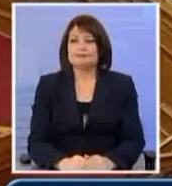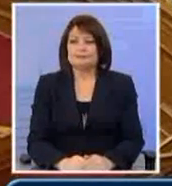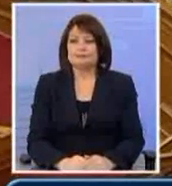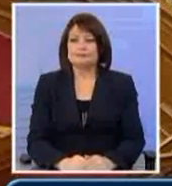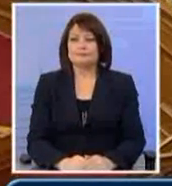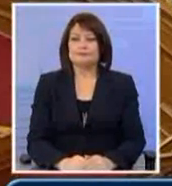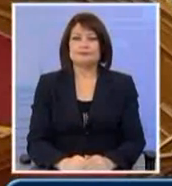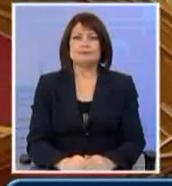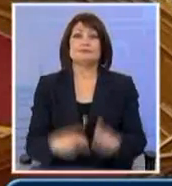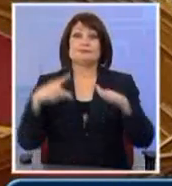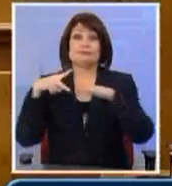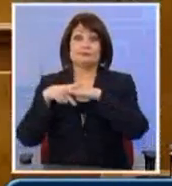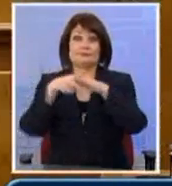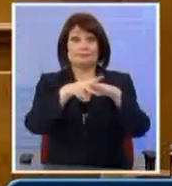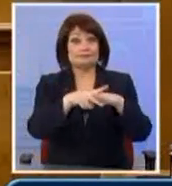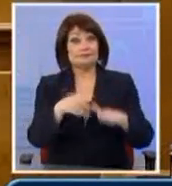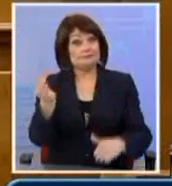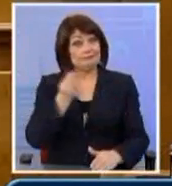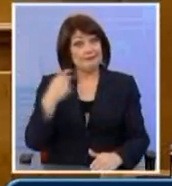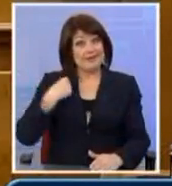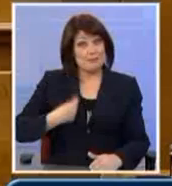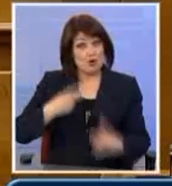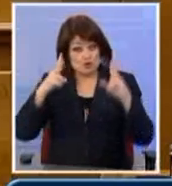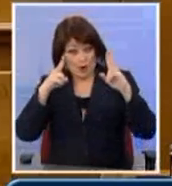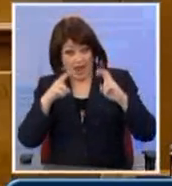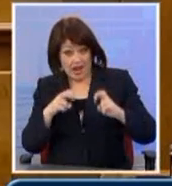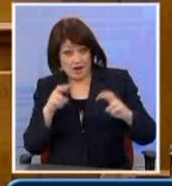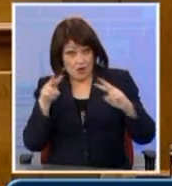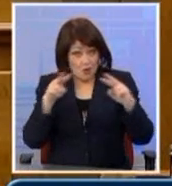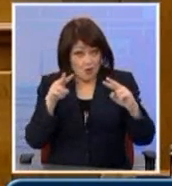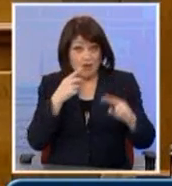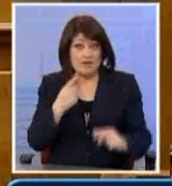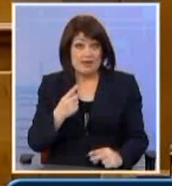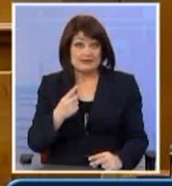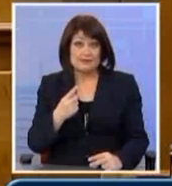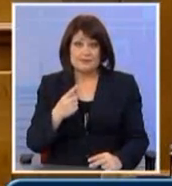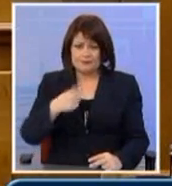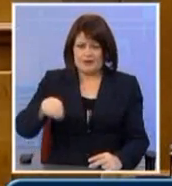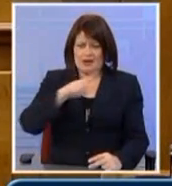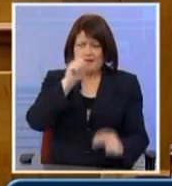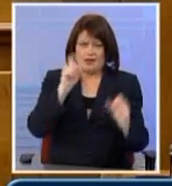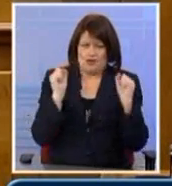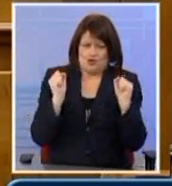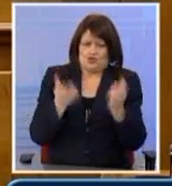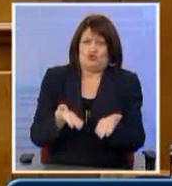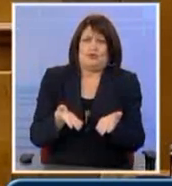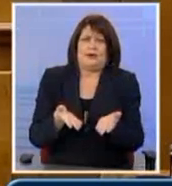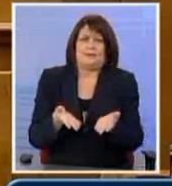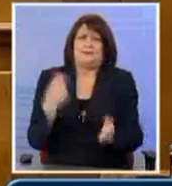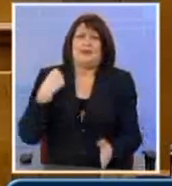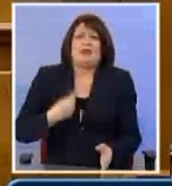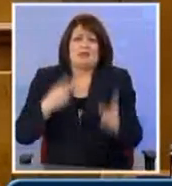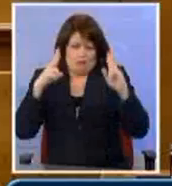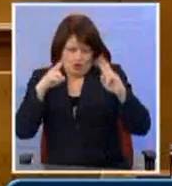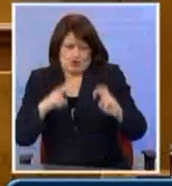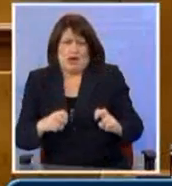Θα θέσετε τις τράπεζες υπό δημόσιο έλεγχο, έτσι? Μα με συγχωρείτε, δεν ζούμε όλοι εδώ? Δεν είναι υπό δημόσιο